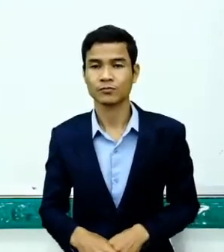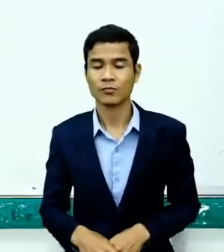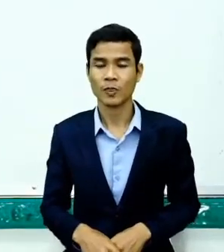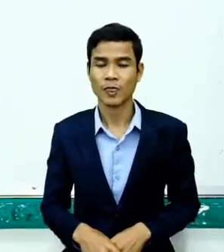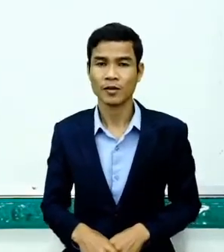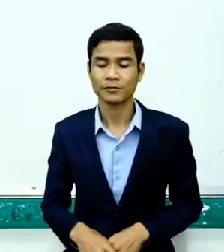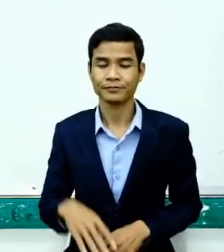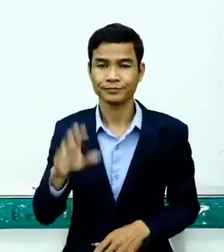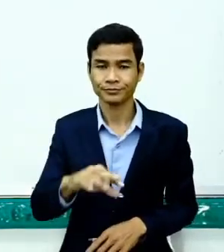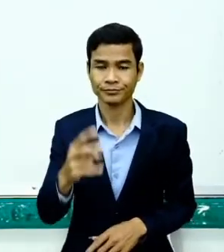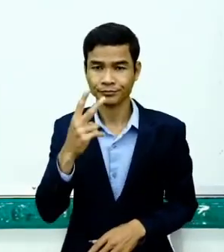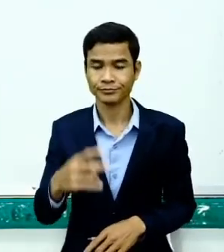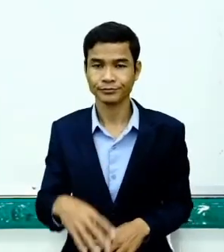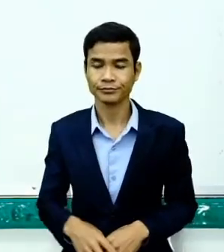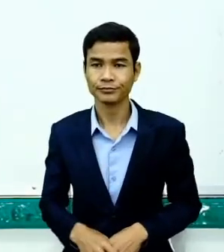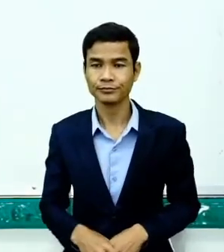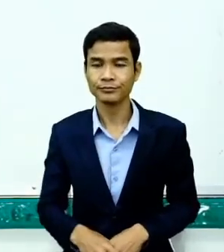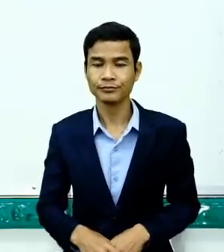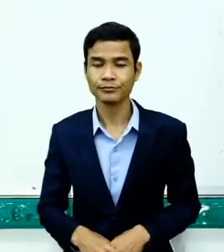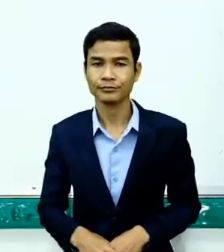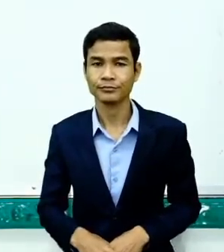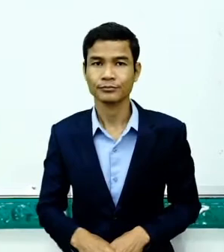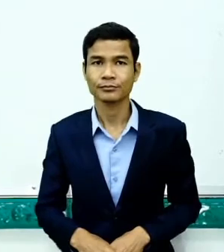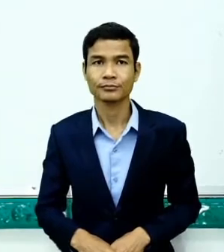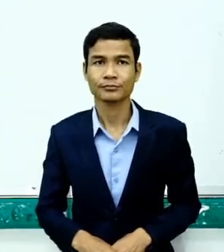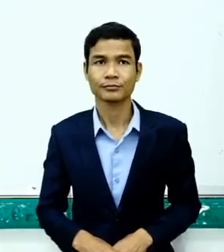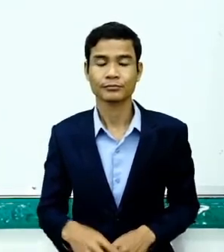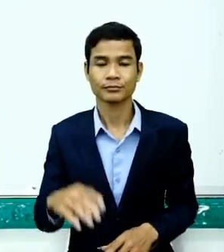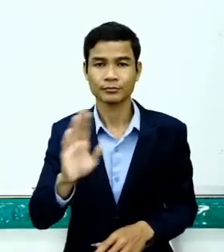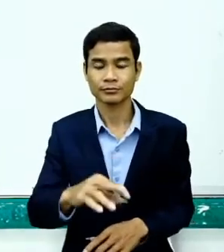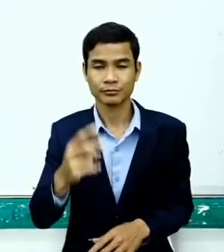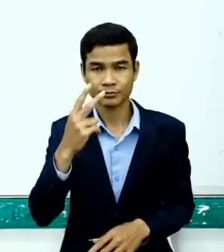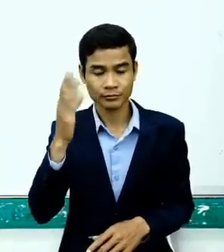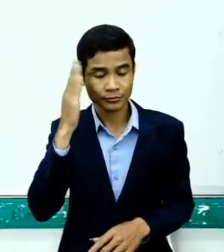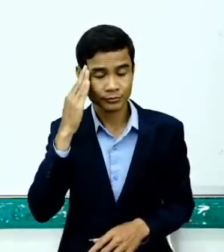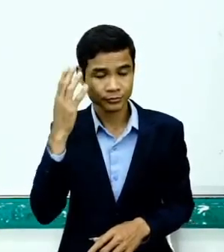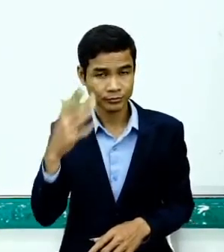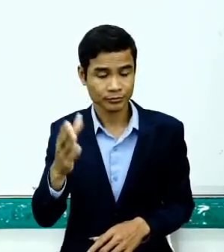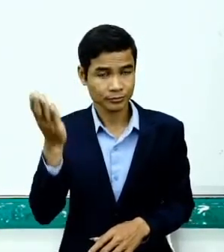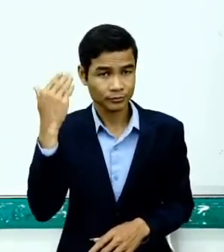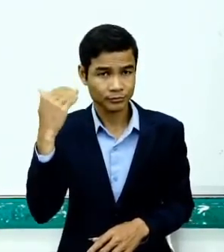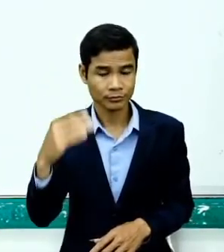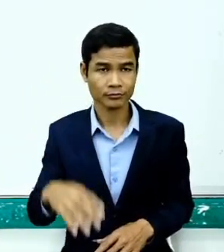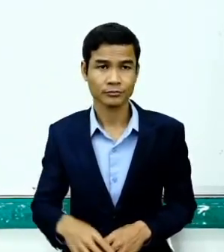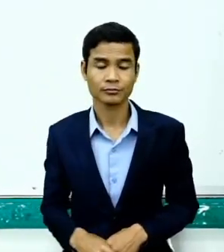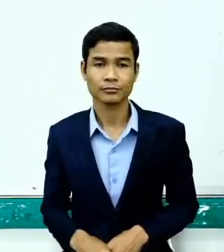កូនចាំមើលរូបរាងសោអីហ្នឹងតើកូនធ្លាប់ស្គាល់ពីមុនមកដែរឬទេ